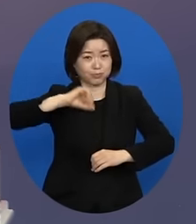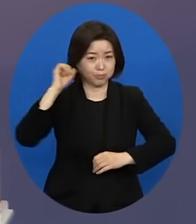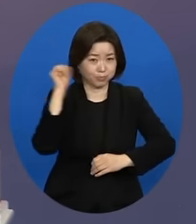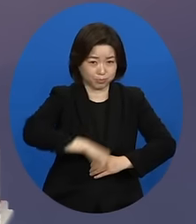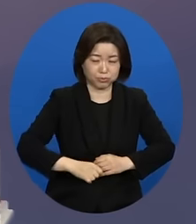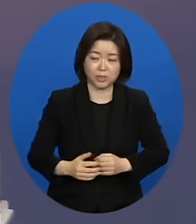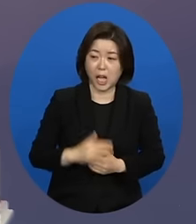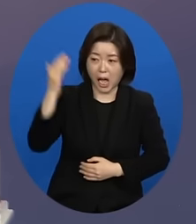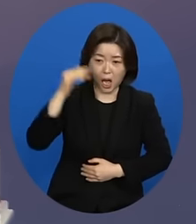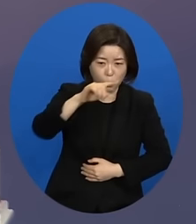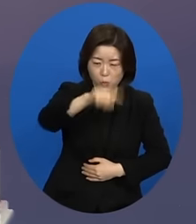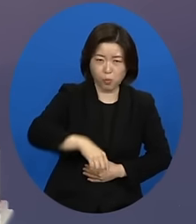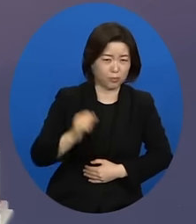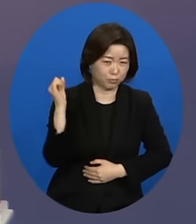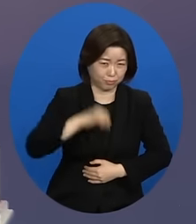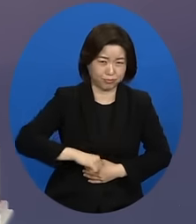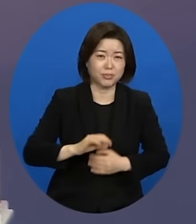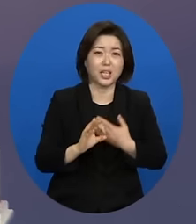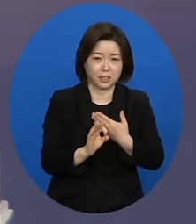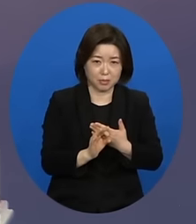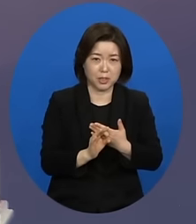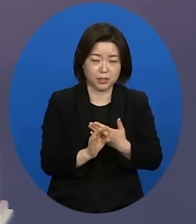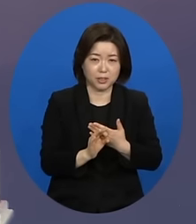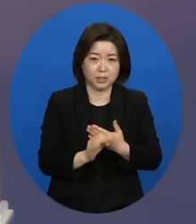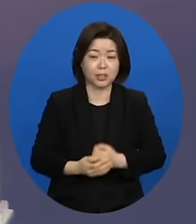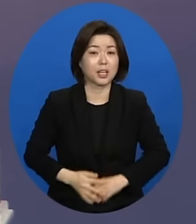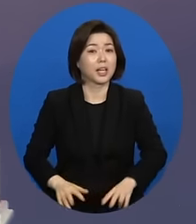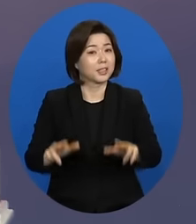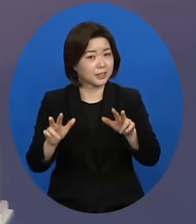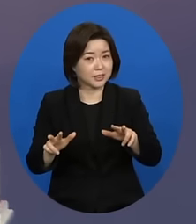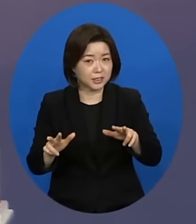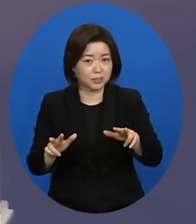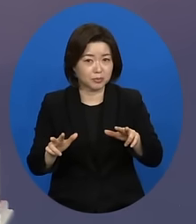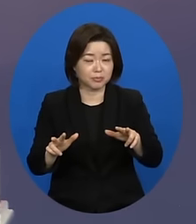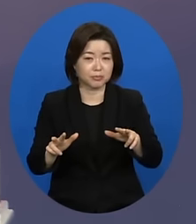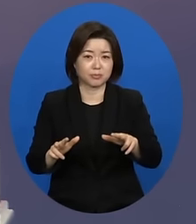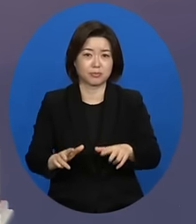걸 거부했더라면 지금